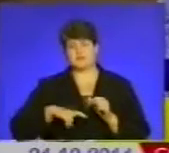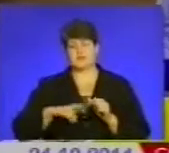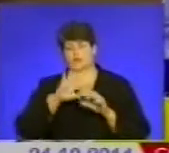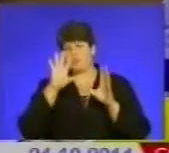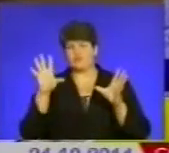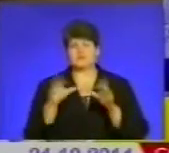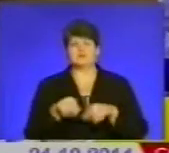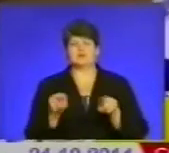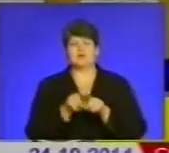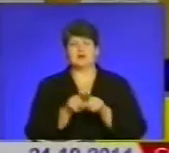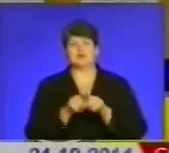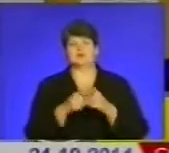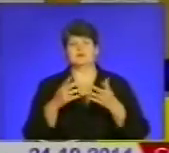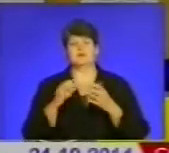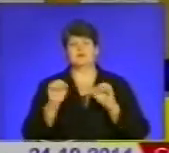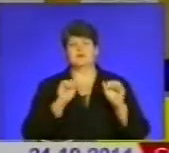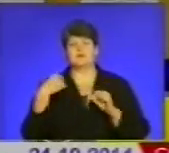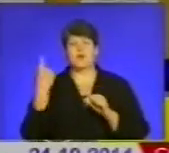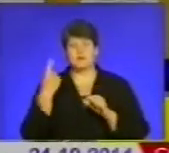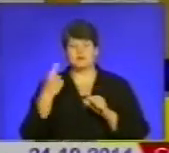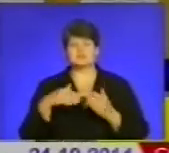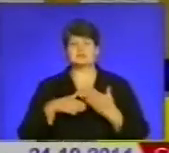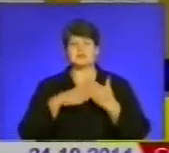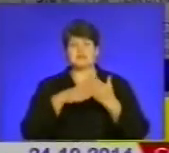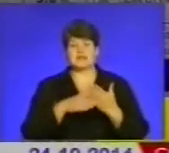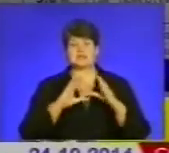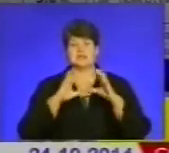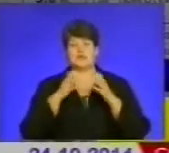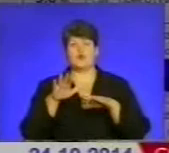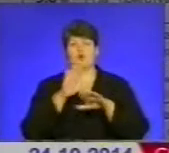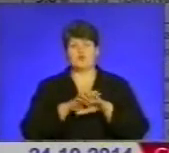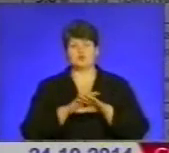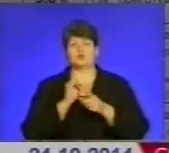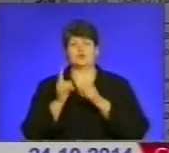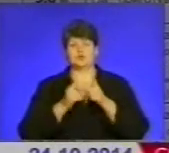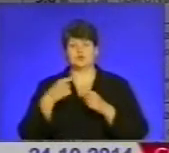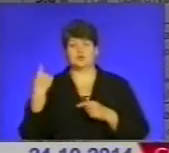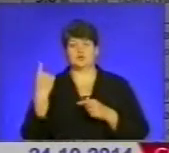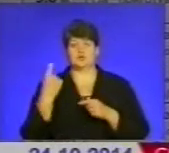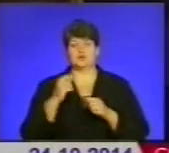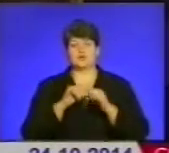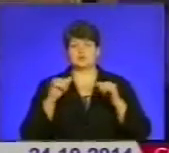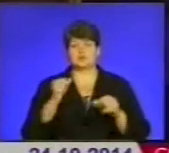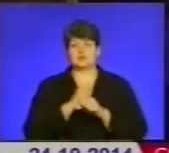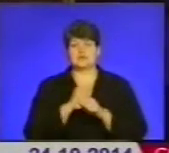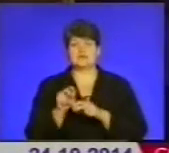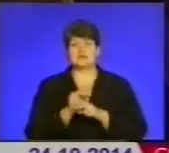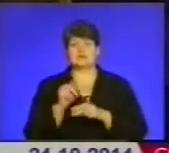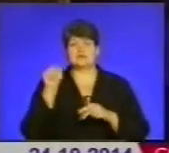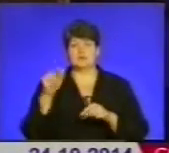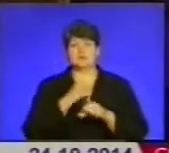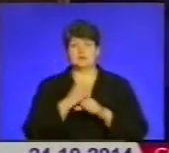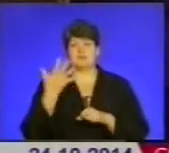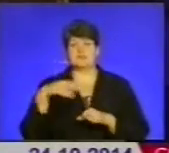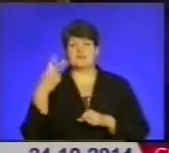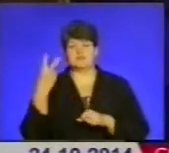всіх аналогічних управліннях області, за сприяння Світового банку реконструкції і розвитку зробили ремонт. Там працює 52